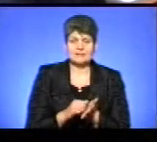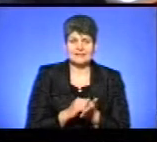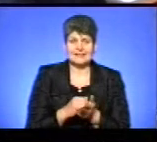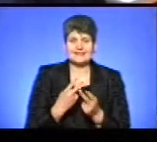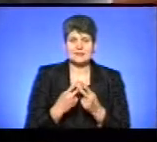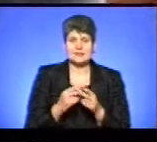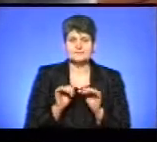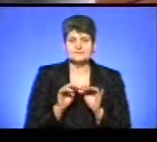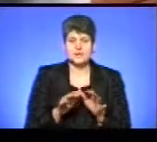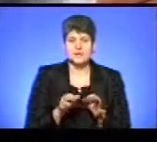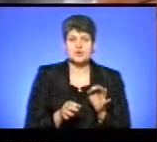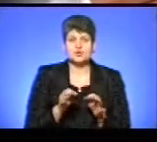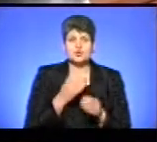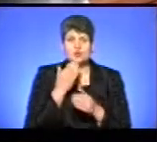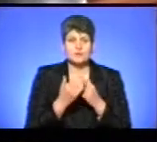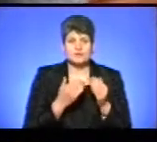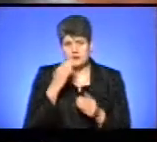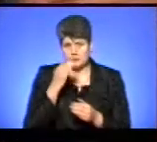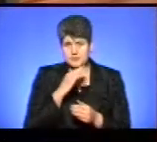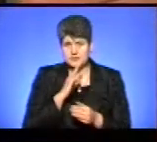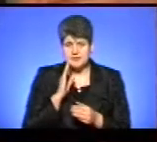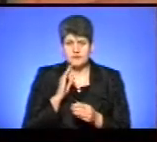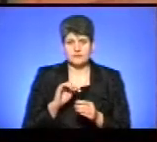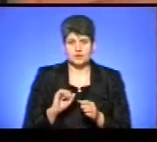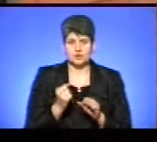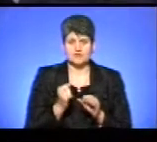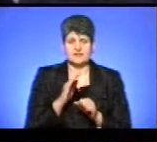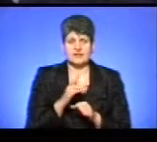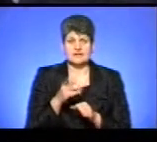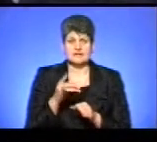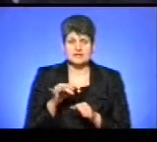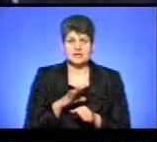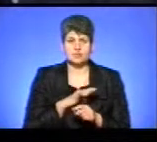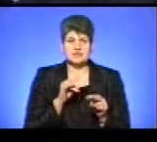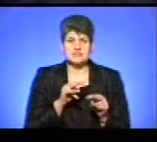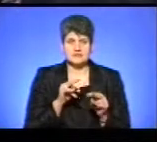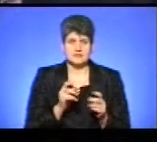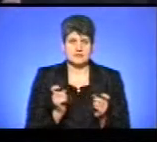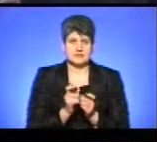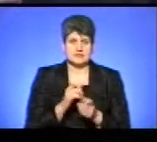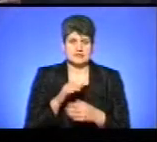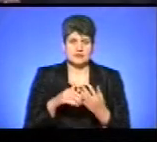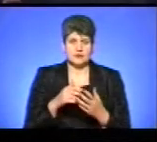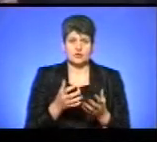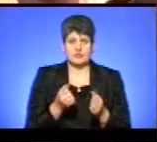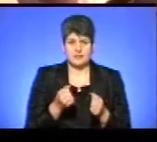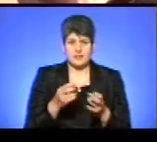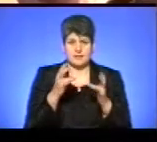кримінального провадження, суд допитав батьків та друзів Віталія Гнатишина, які були свідками інциденту та отримали